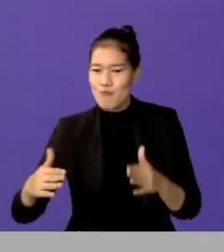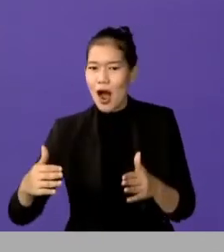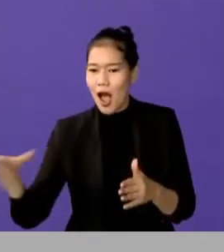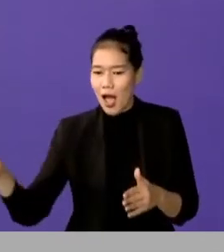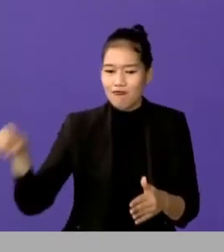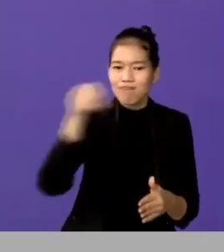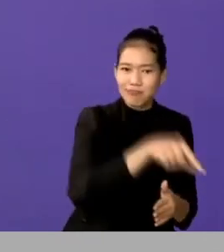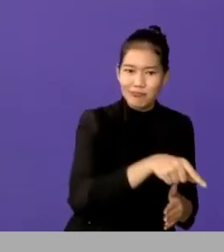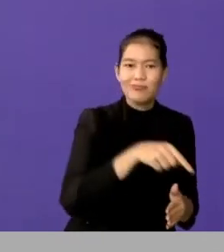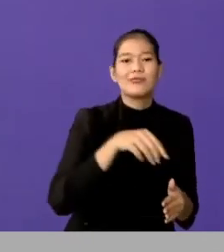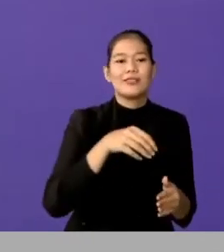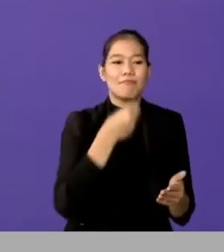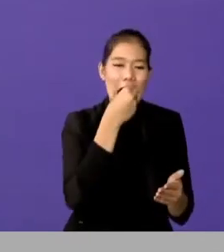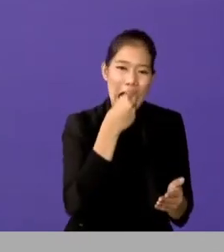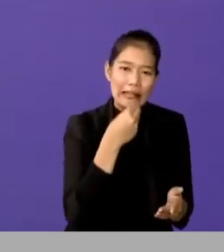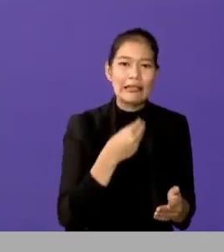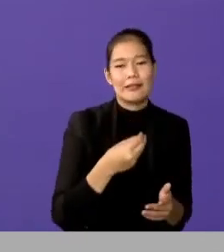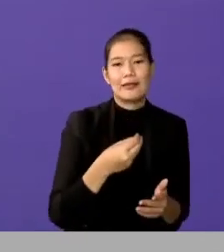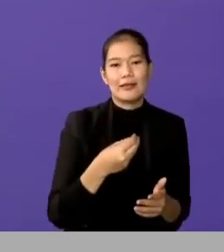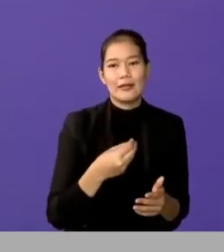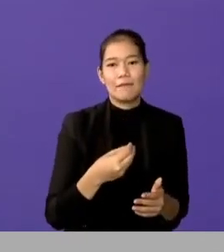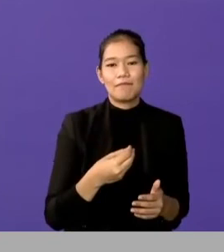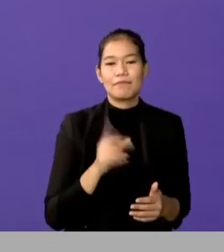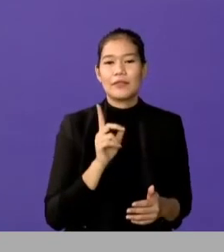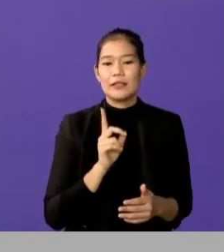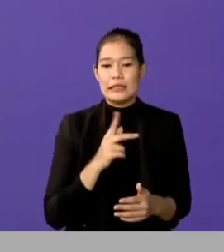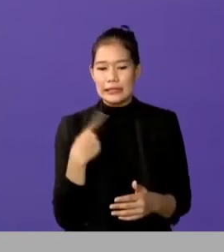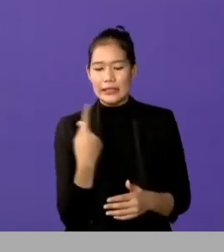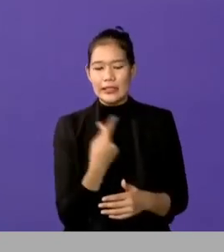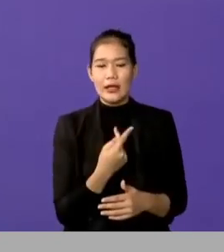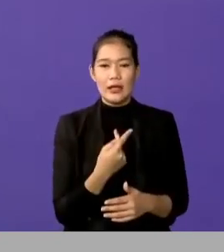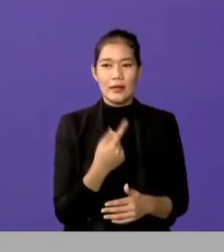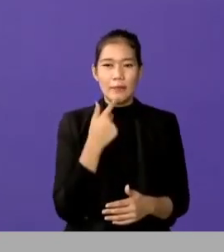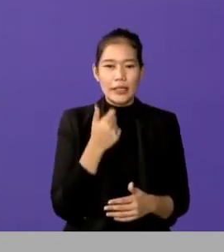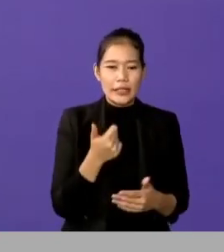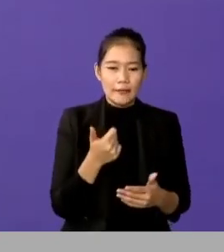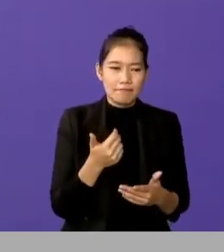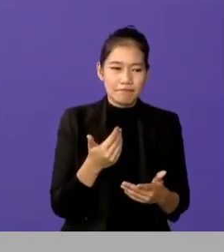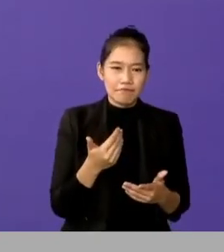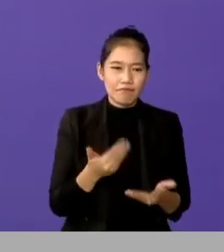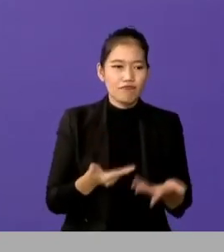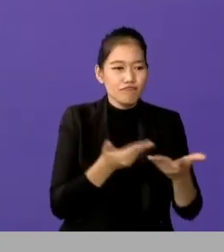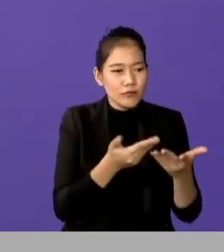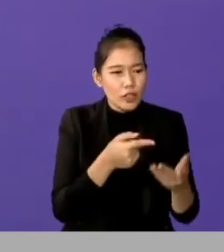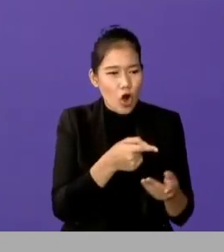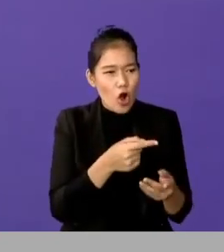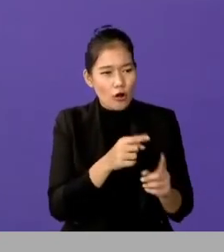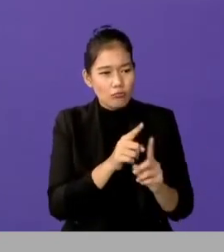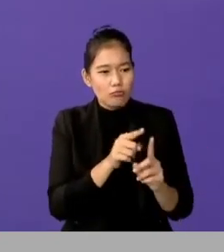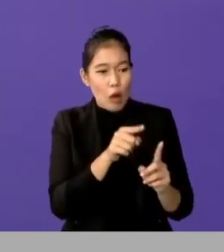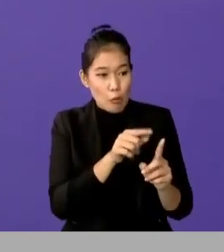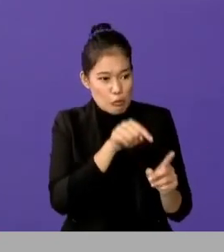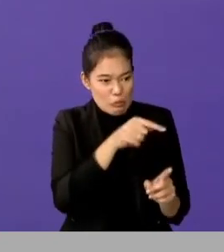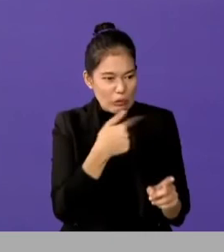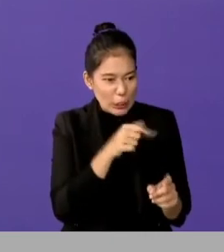bagian dari rumah saya juga jadi jangan sampai jangan sampai kita memberikan stigma bahwa kita akan meninggalkan